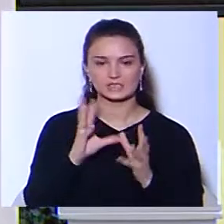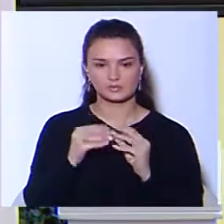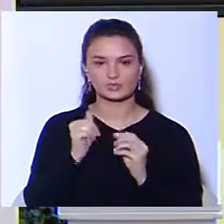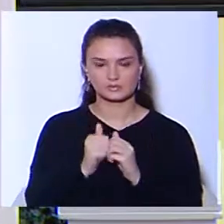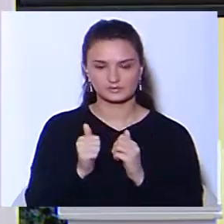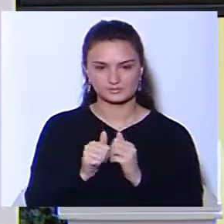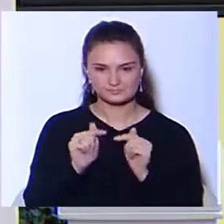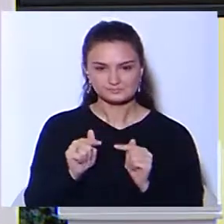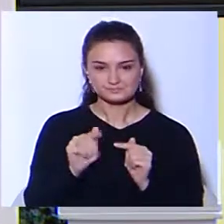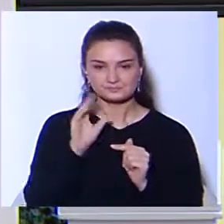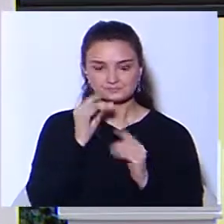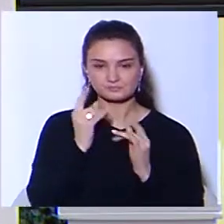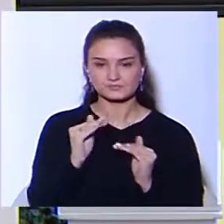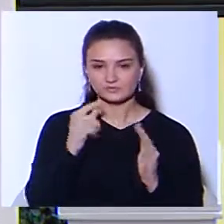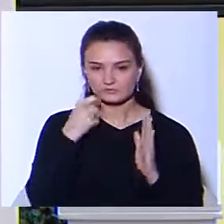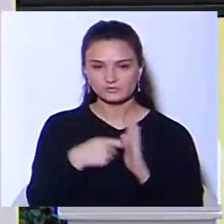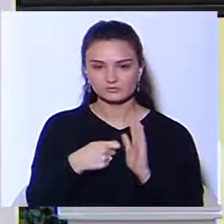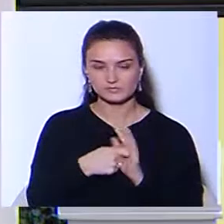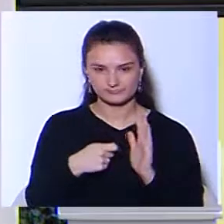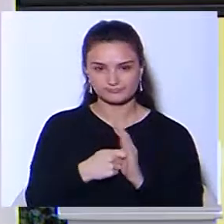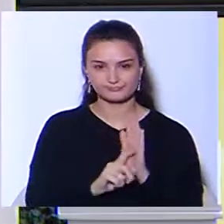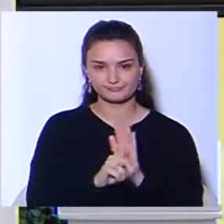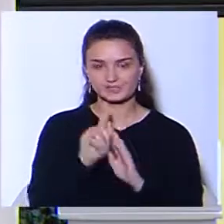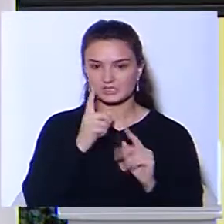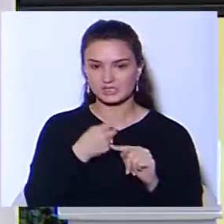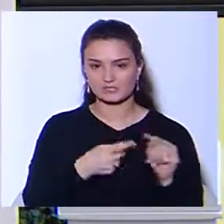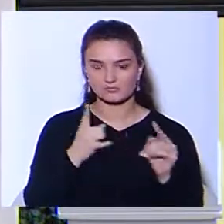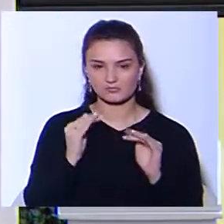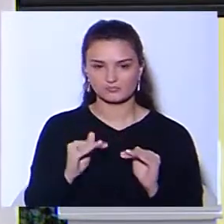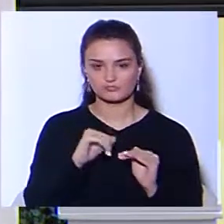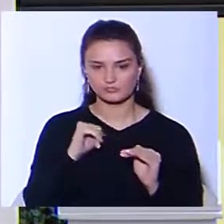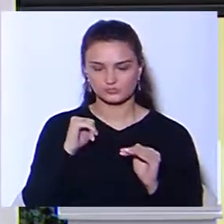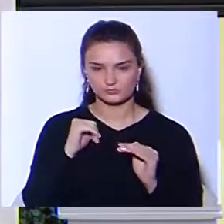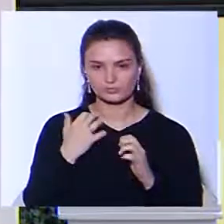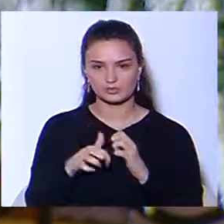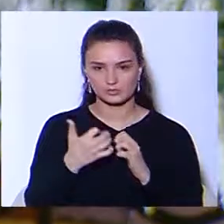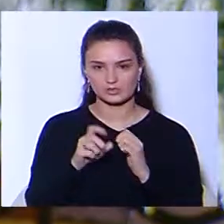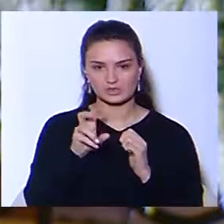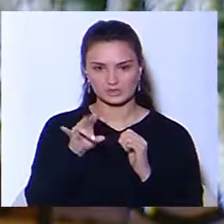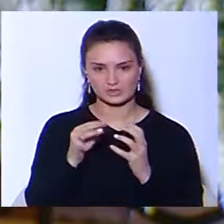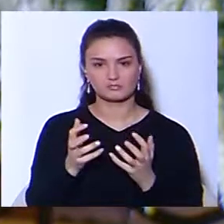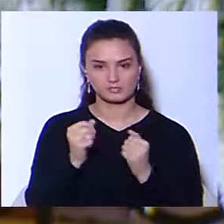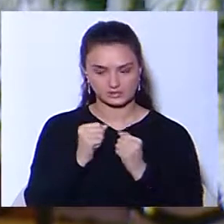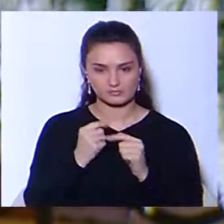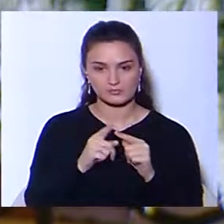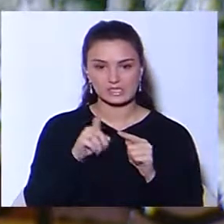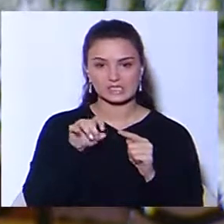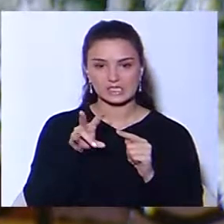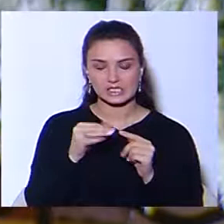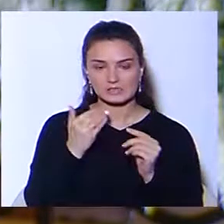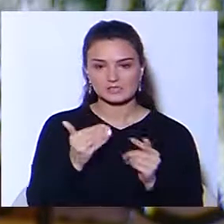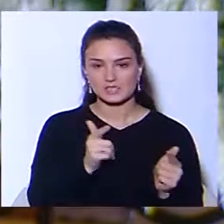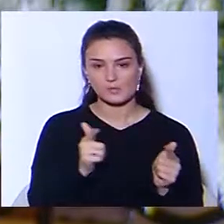ყოველთვის. Da როდესაც ბავშვის კვება ფართოვდება, წლინახევრის ბავშვი პრაქტიკულად ბოსტნეულსაც და ხილსაც მიირთმევს. Ამიტომ ხილი და